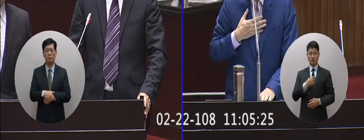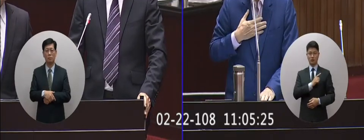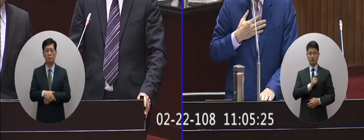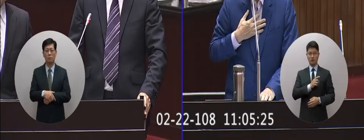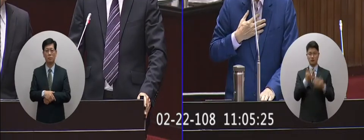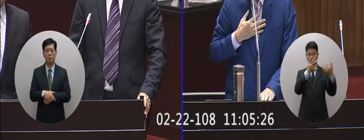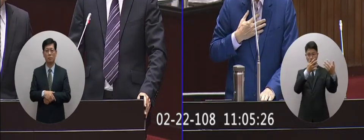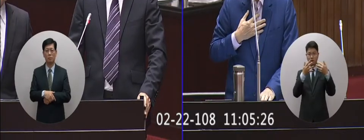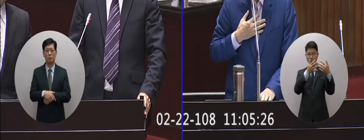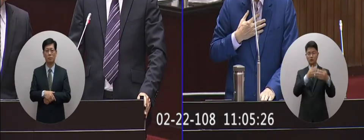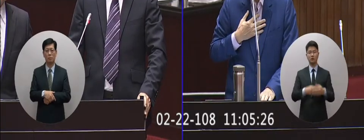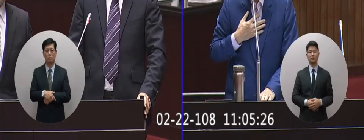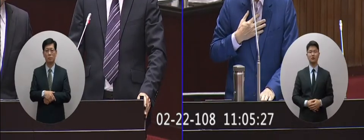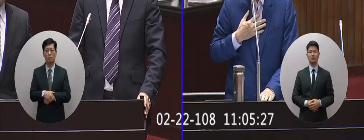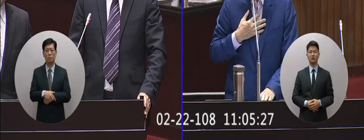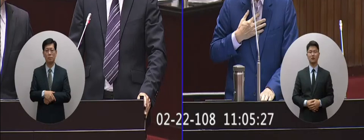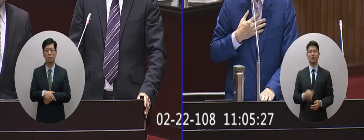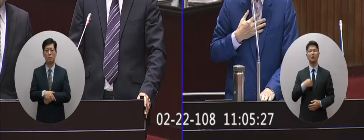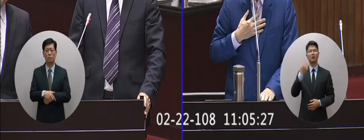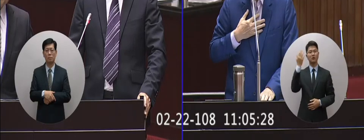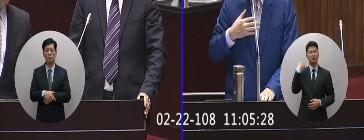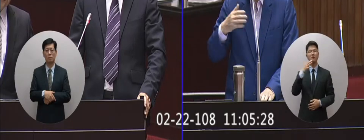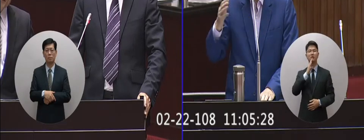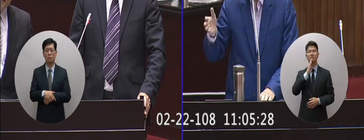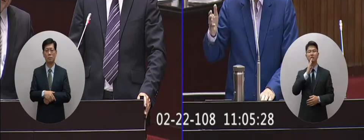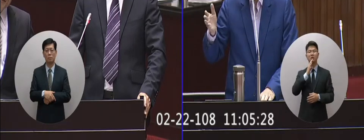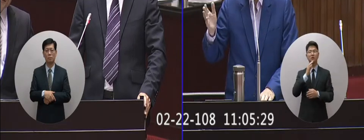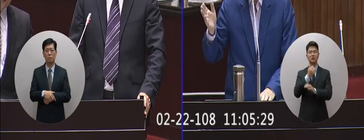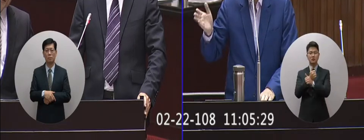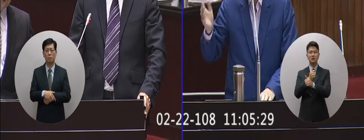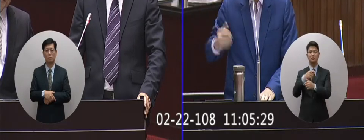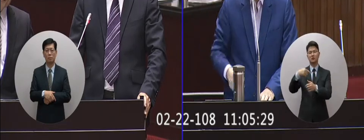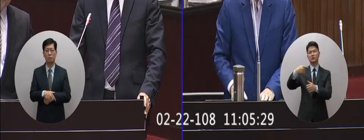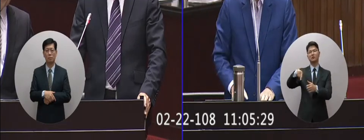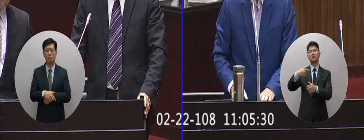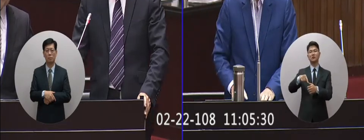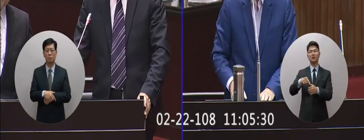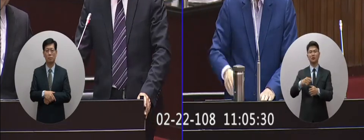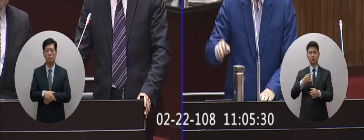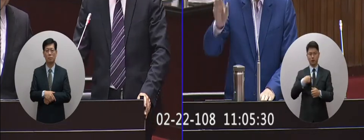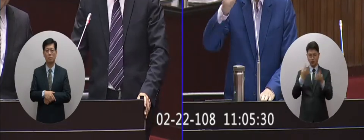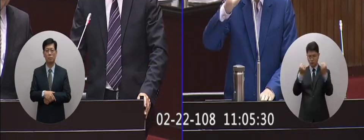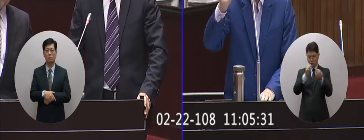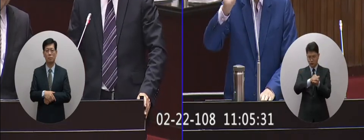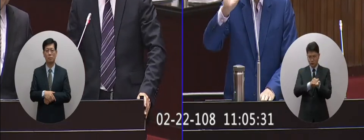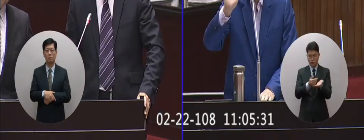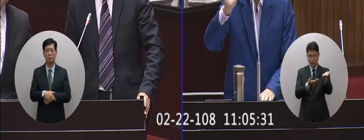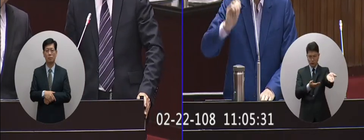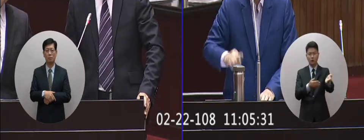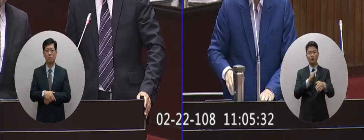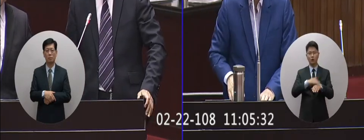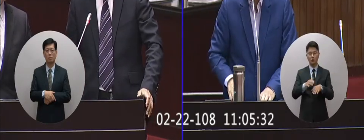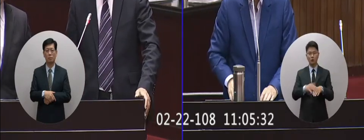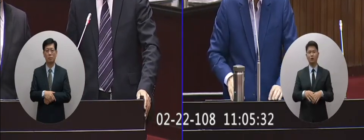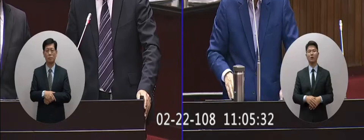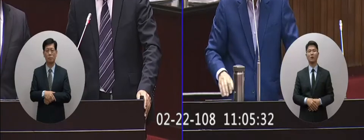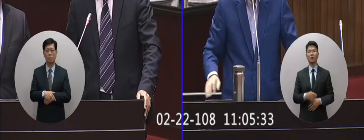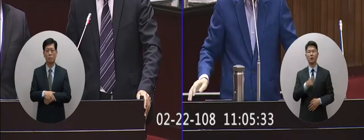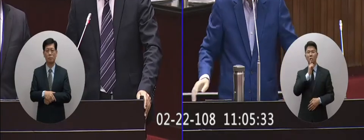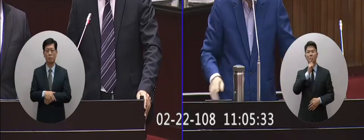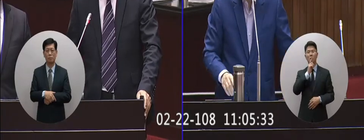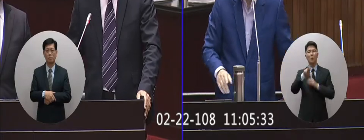啊，因为我从教书出身的，我一定会拿出数据给你看。我不会，我很少用形容词的